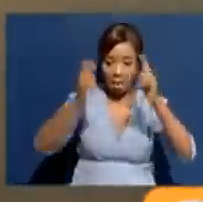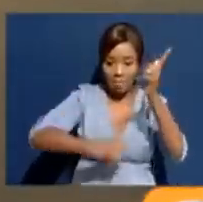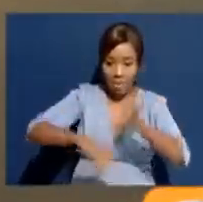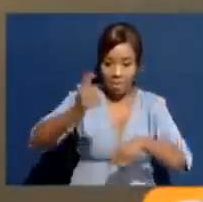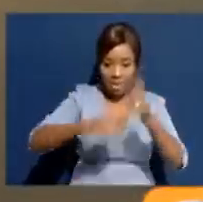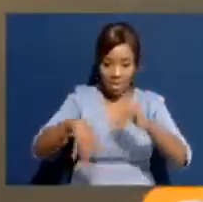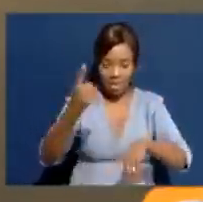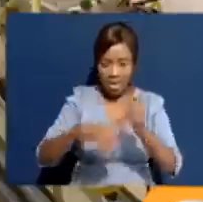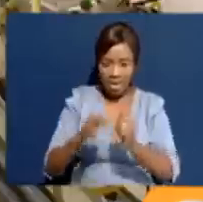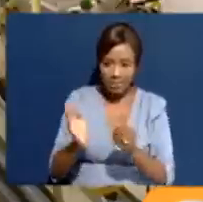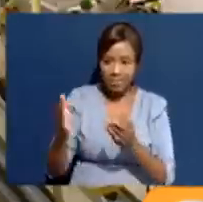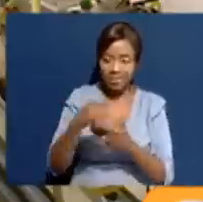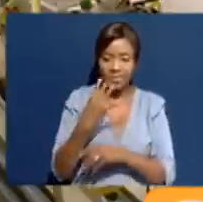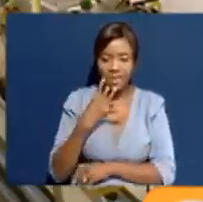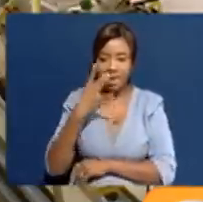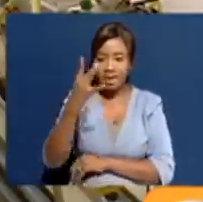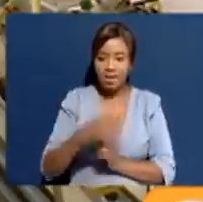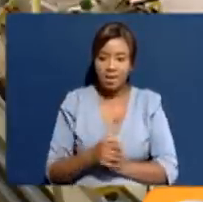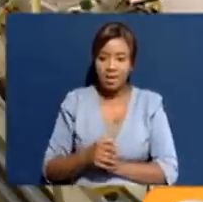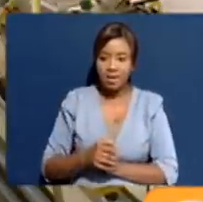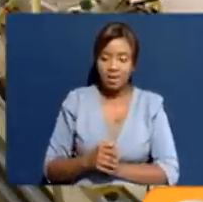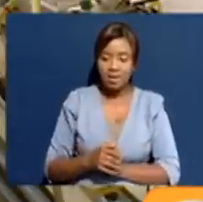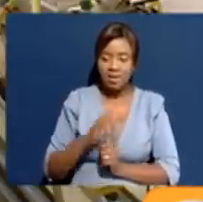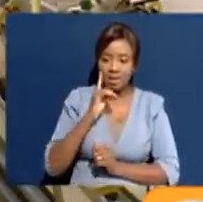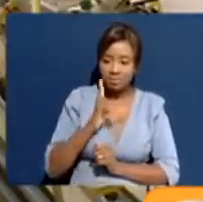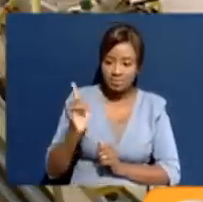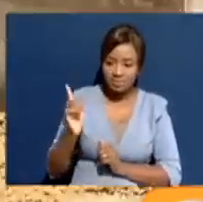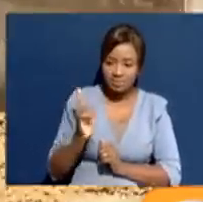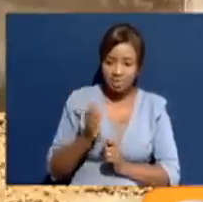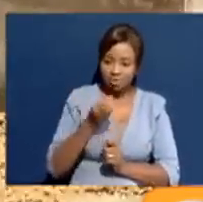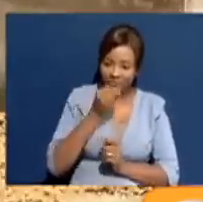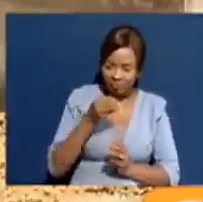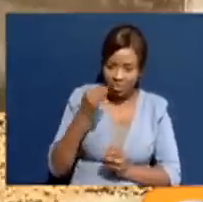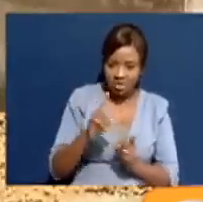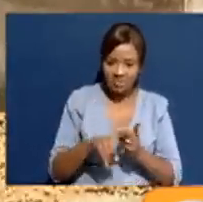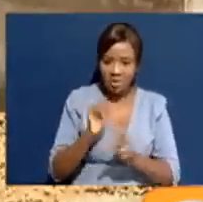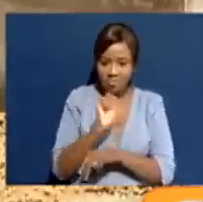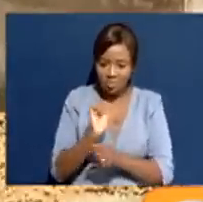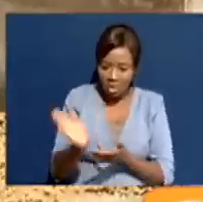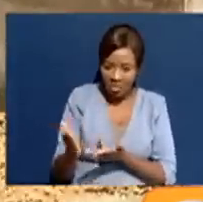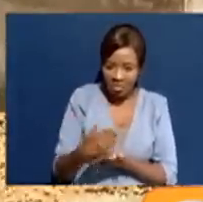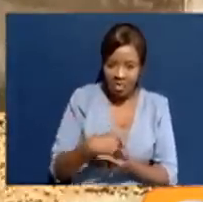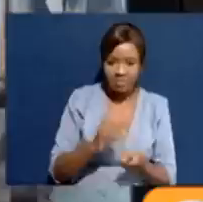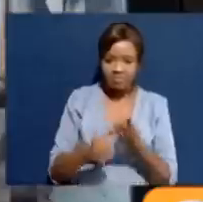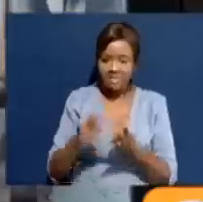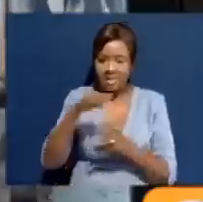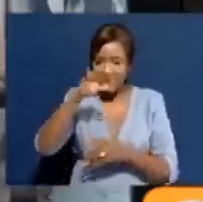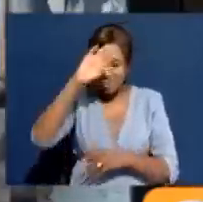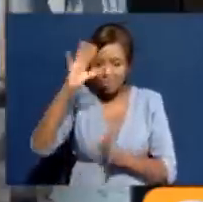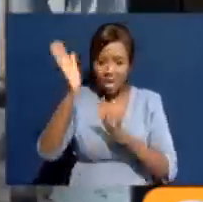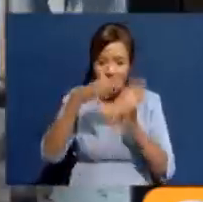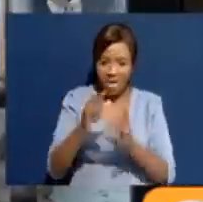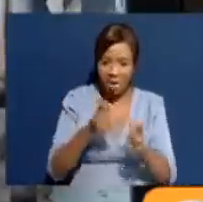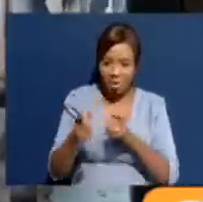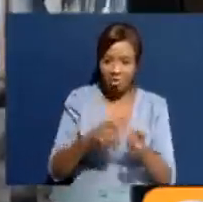hilo. Kutoka kwa malisho, kuwakamua, kuondolewa kwa kinyesi, kuzuia joto jingi, kila